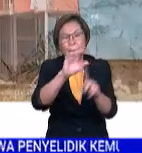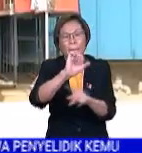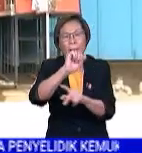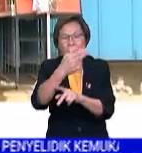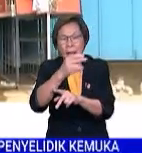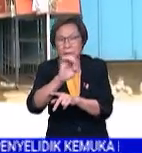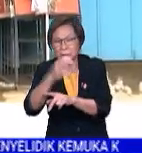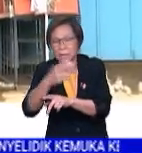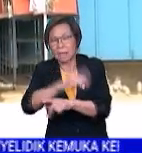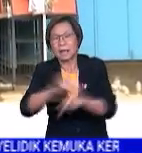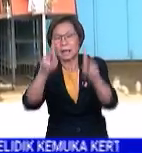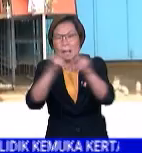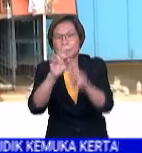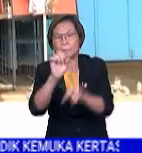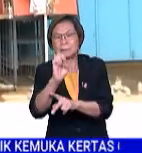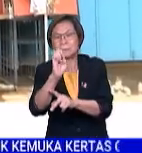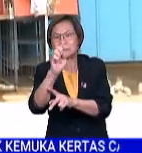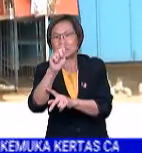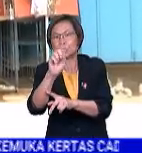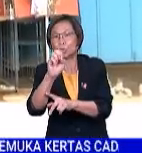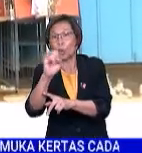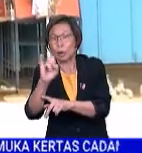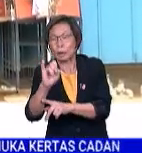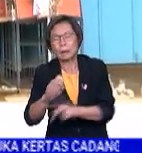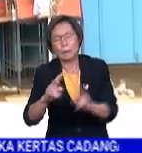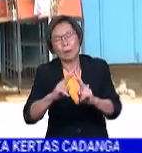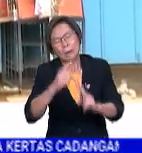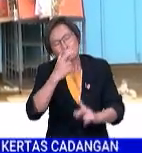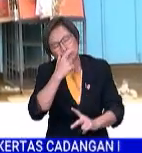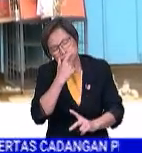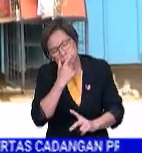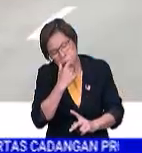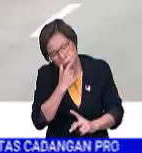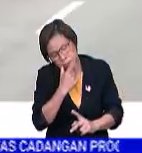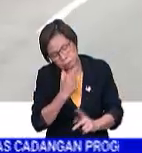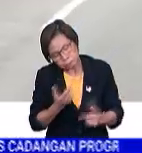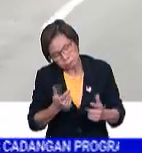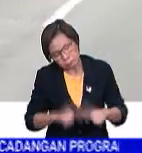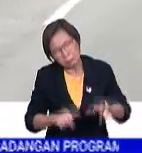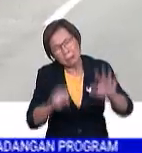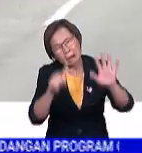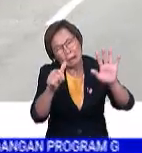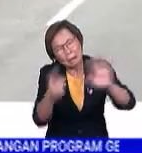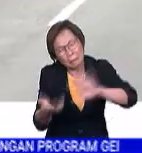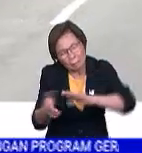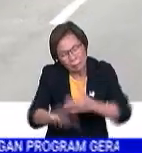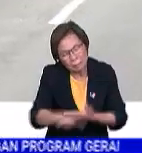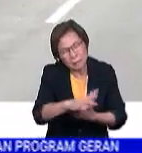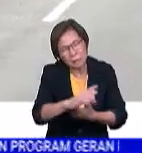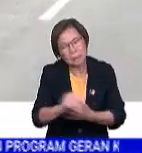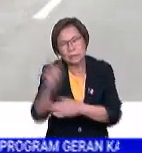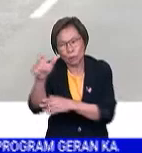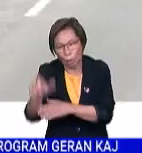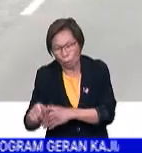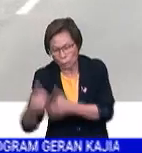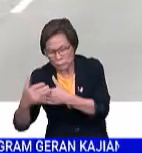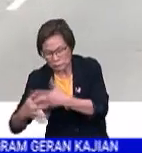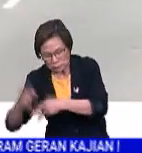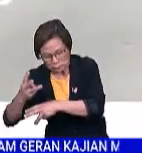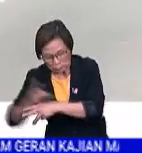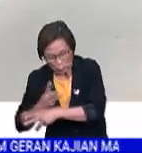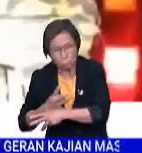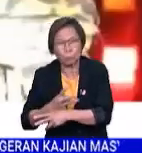Aceh dan Kampung Stoy. Paling memilukan, tragedi ini meragut 6 nyawa dan mengakibatkan seorang cedera